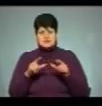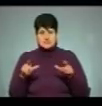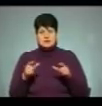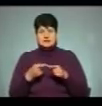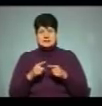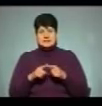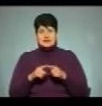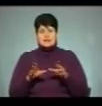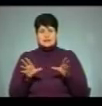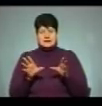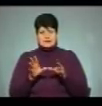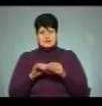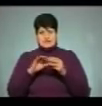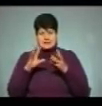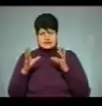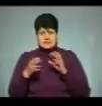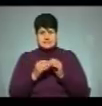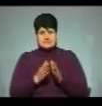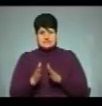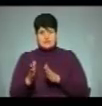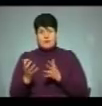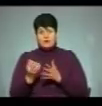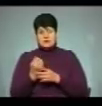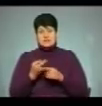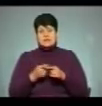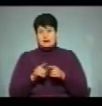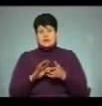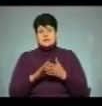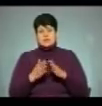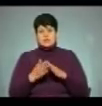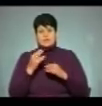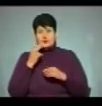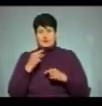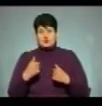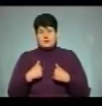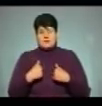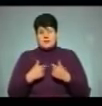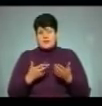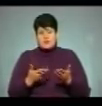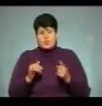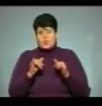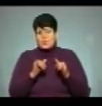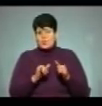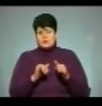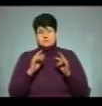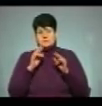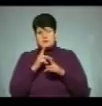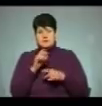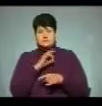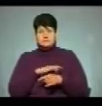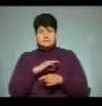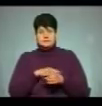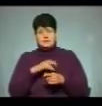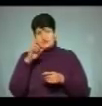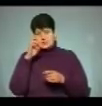ж єдина цілісна система. І вийшла така ситуація, що тепер звинувачують мене у нецільовому використанні